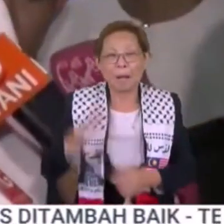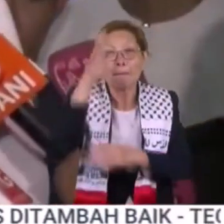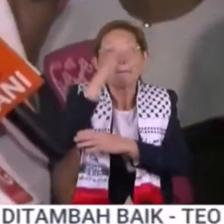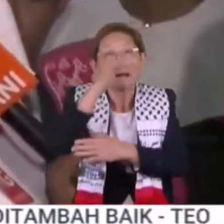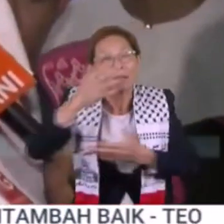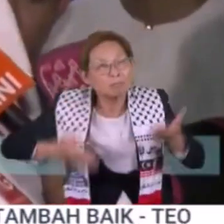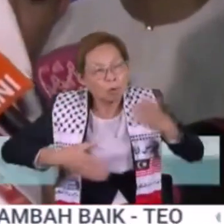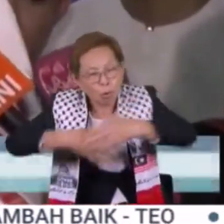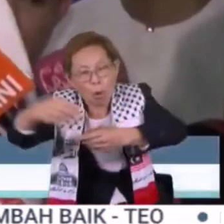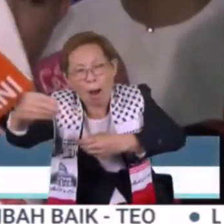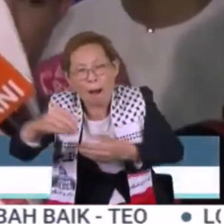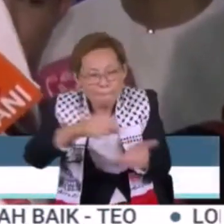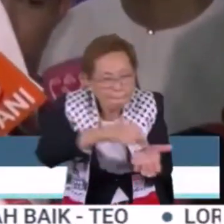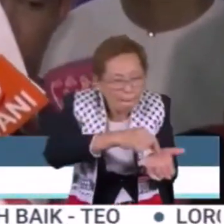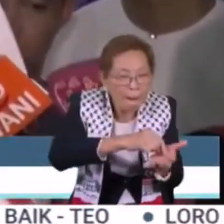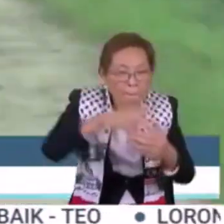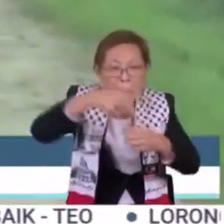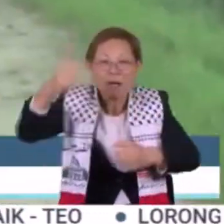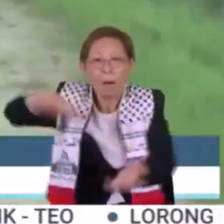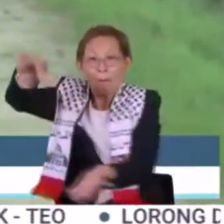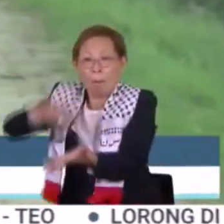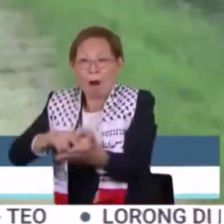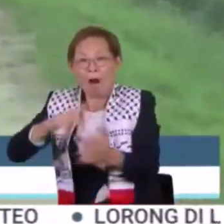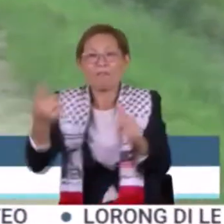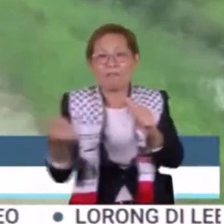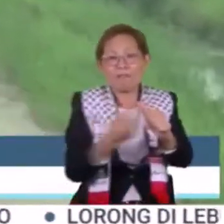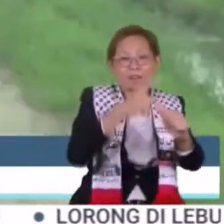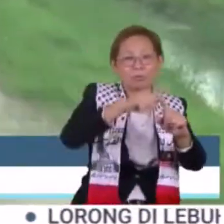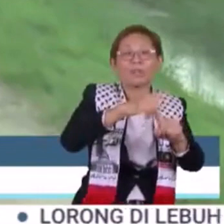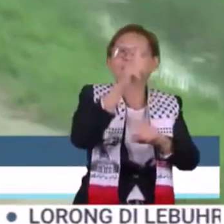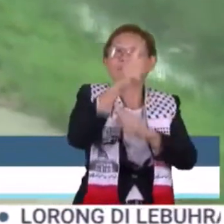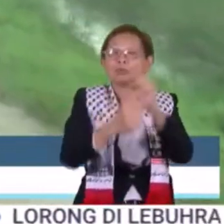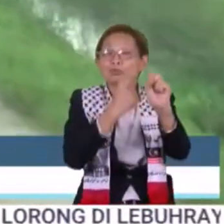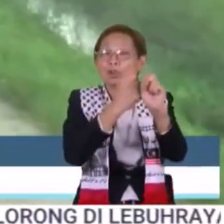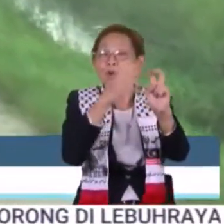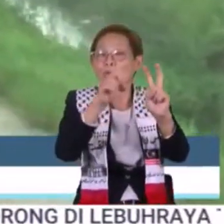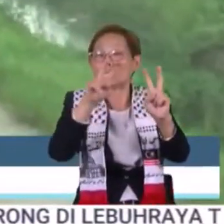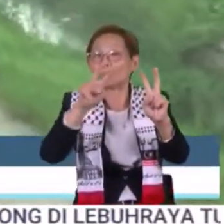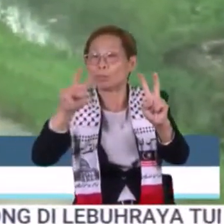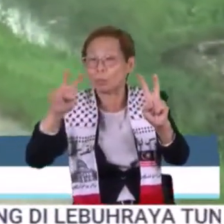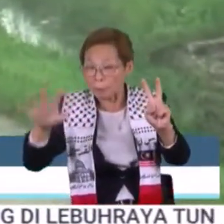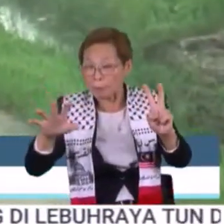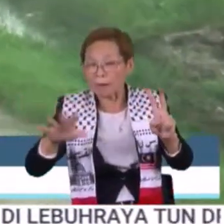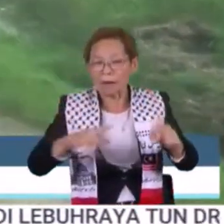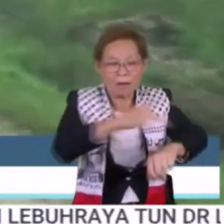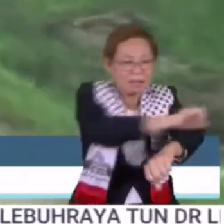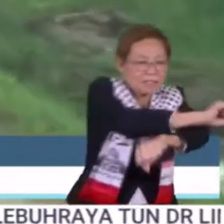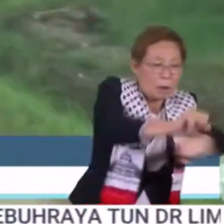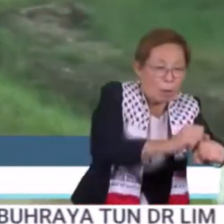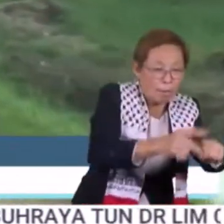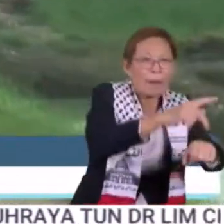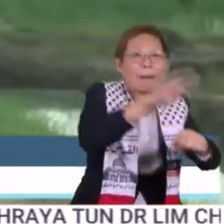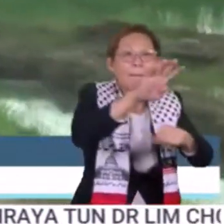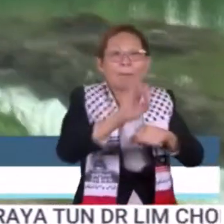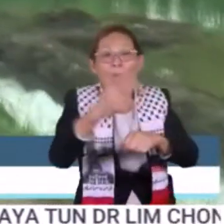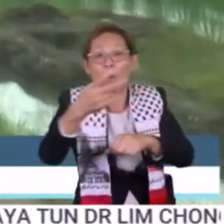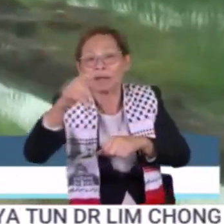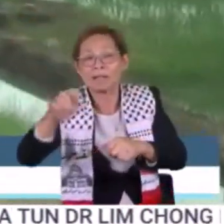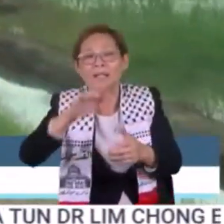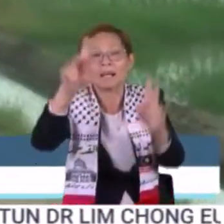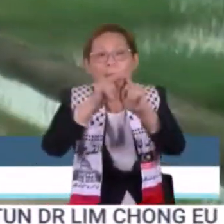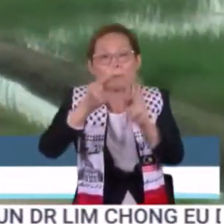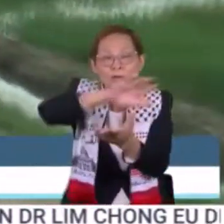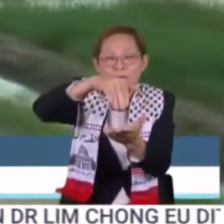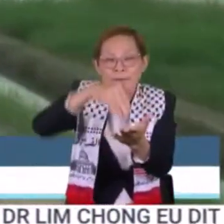Melaka dijangka mengeluarkan benih padi sah pertamanya Januari tahun depan. Kawasan sawah padi seluas 42 hektar di Kampung